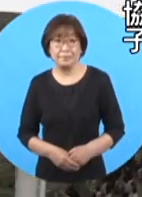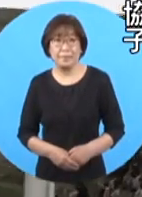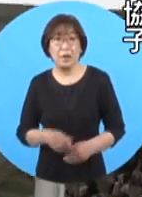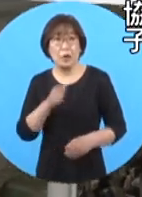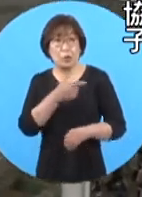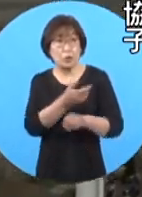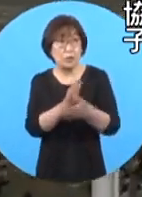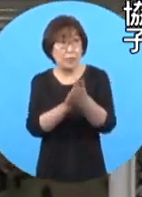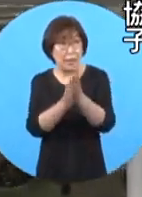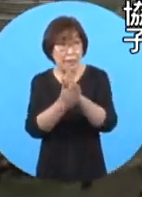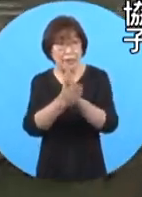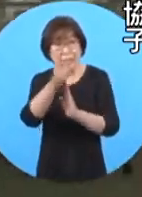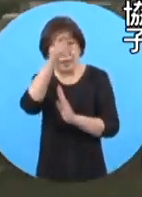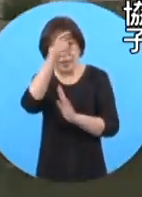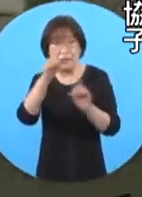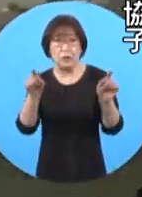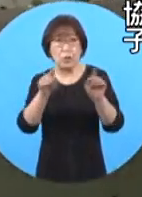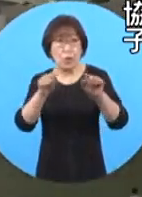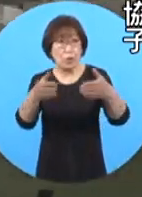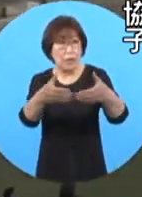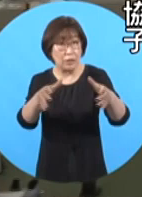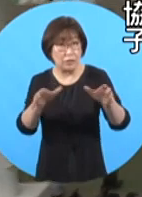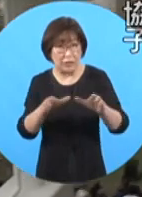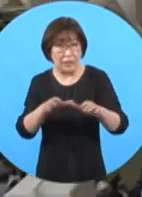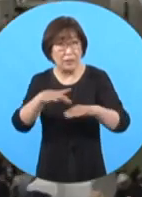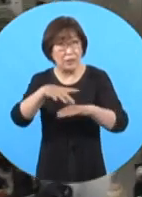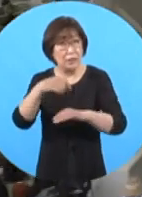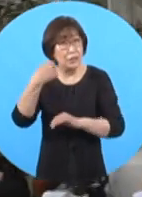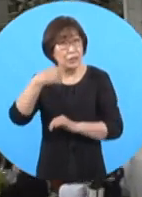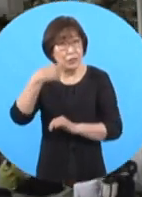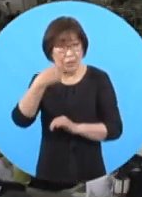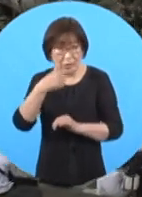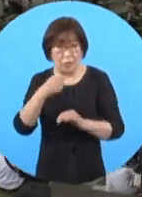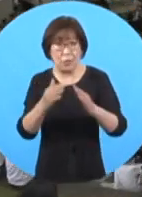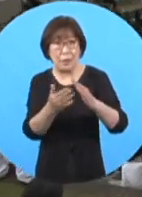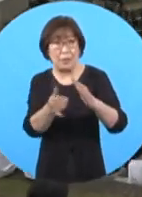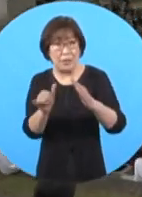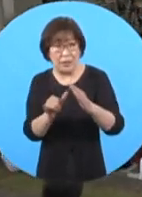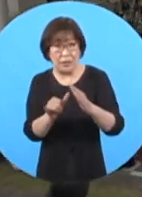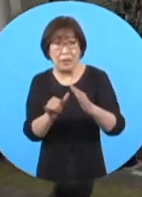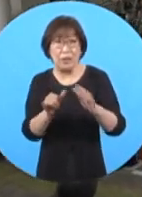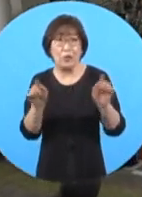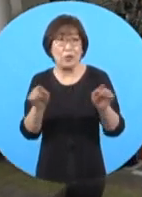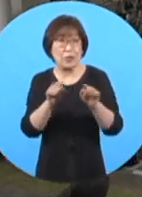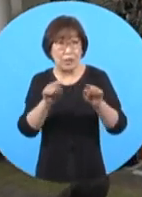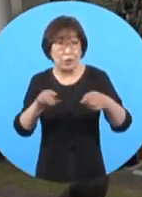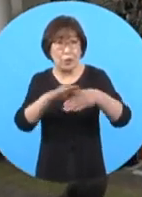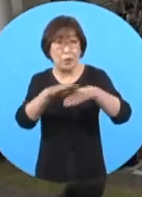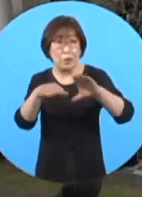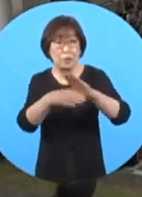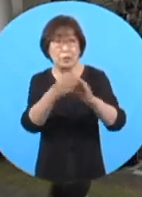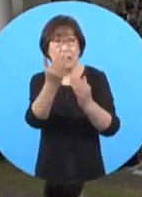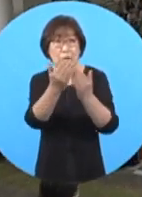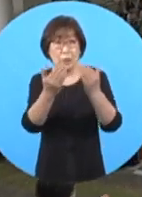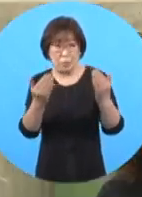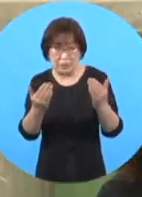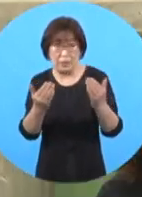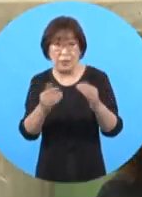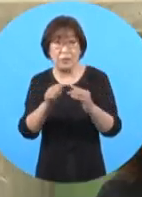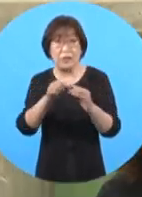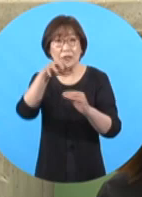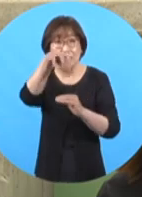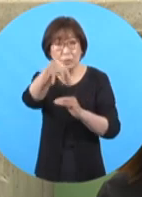徳島県警察音楽隊の初夏のファミリーコンサートが文化の森のすだちくん森のシアターで